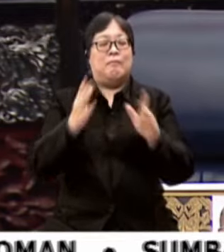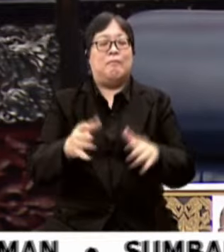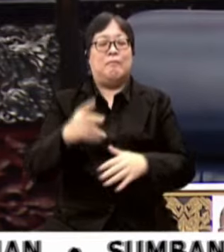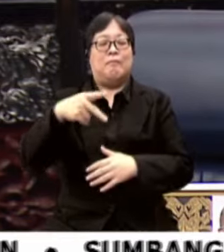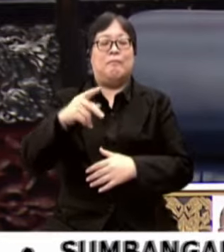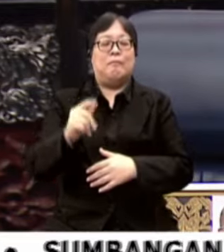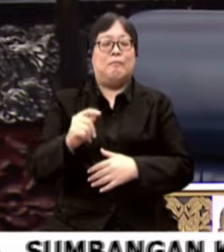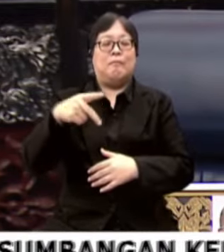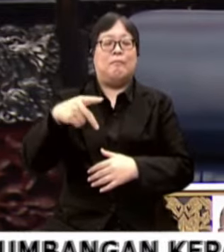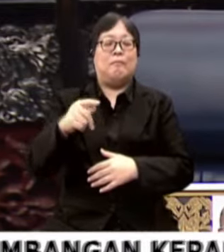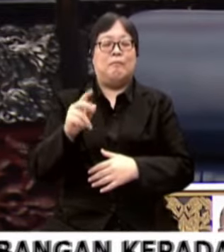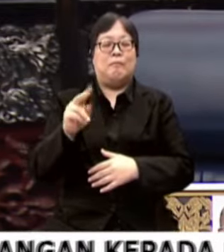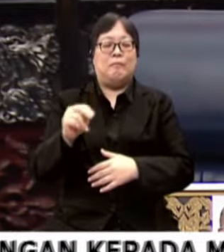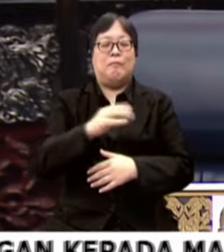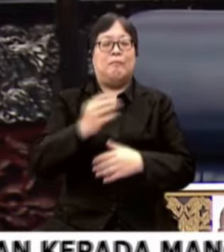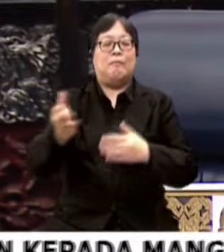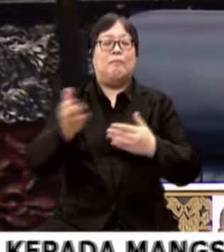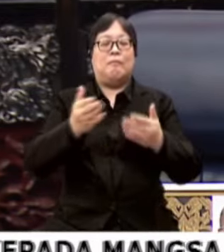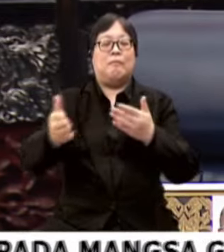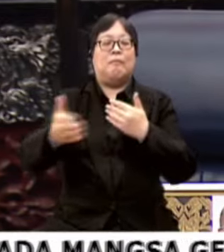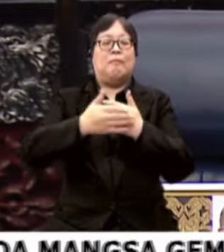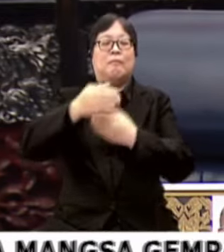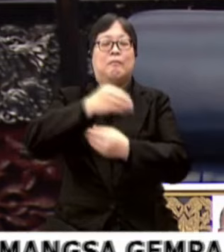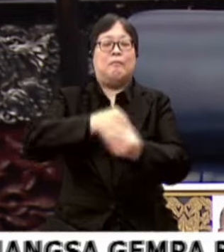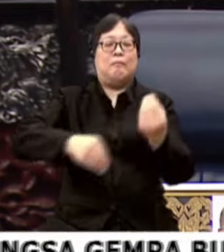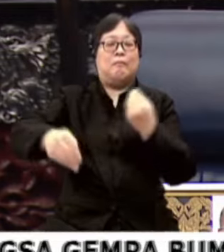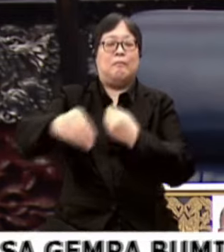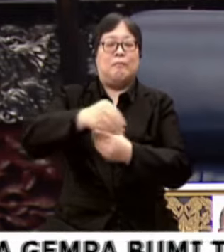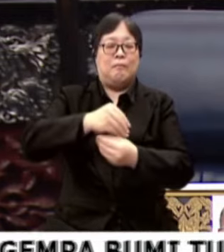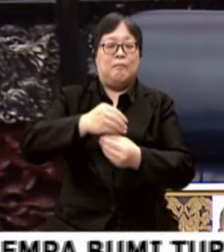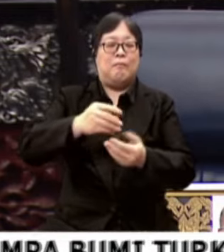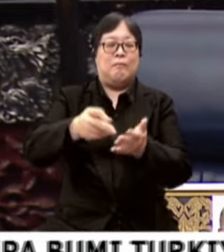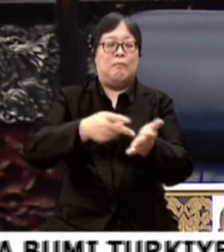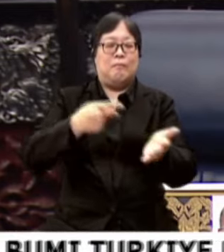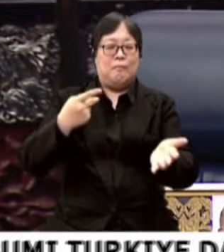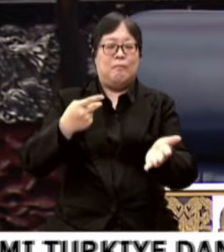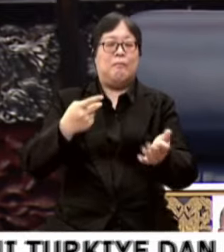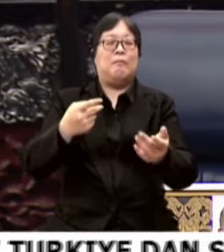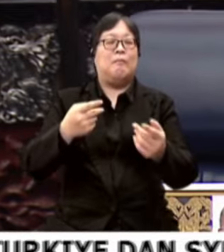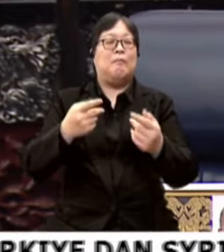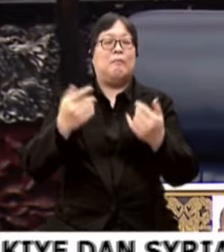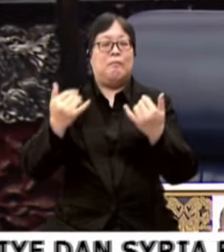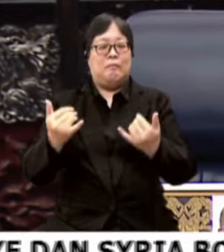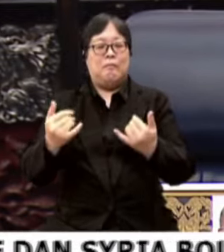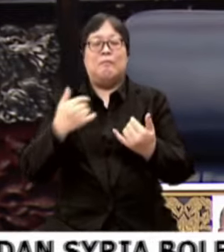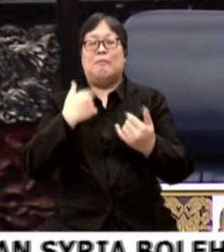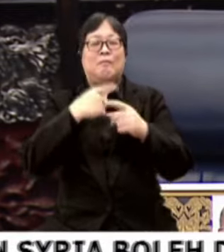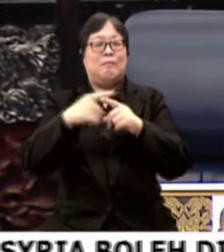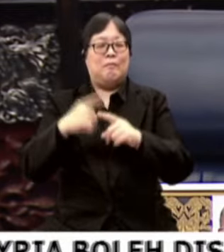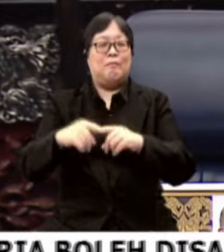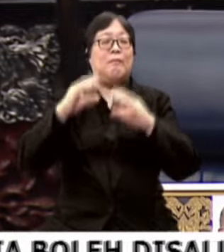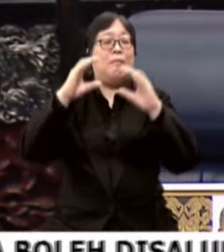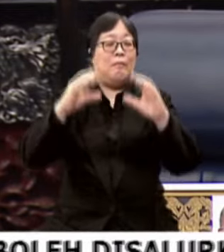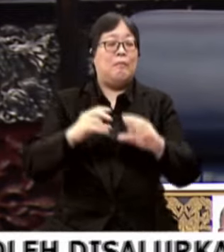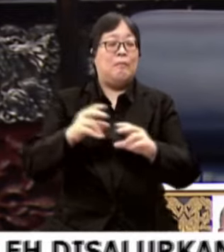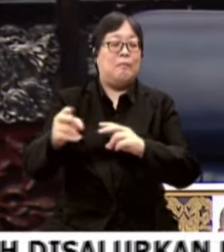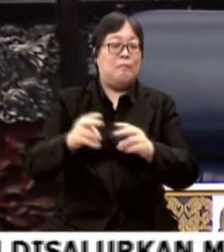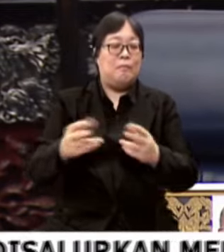dan kemudahan membayar balik pinjaman sehingga kini terdapat berbagai cara dan initif yang